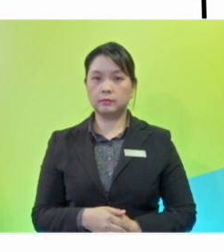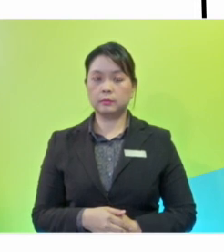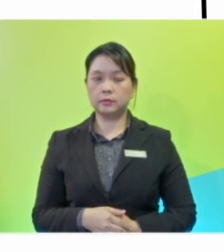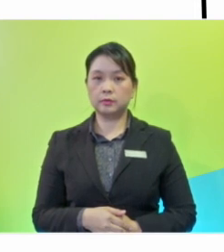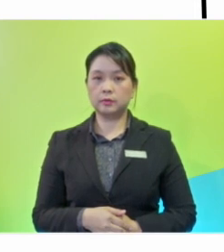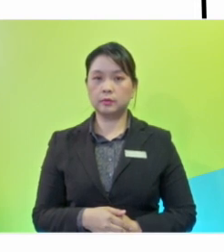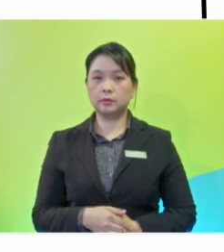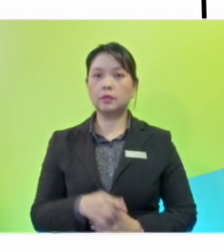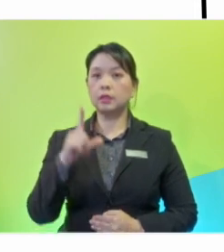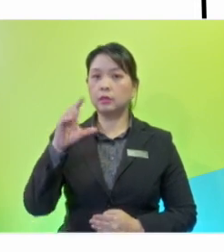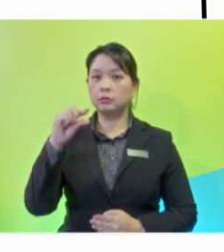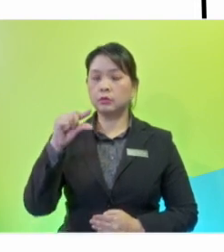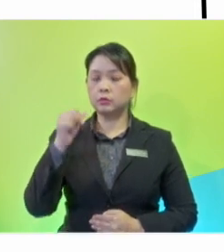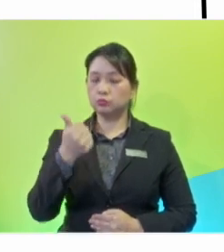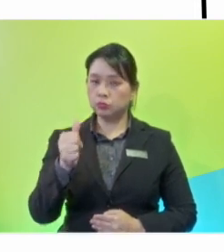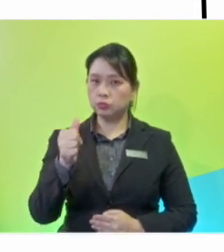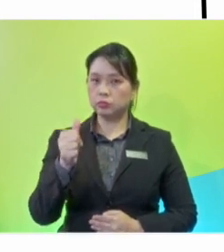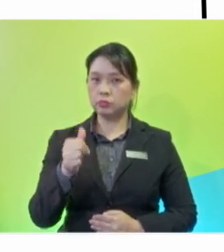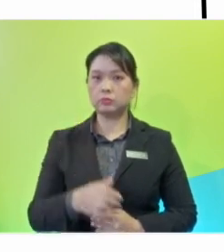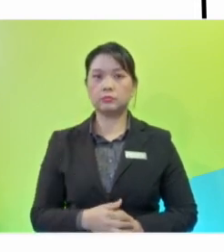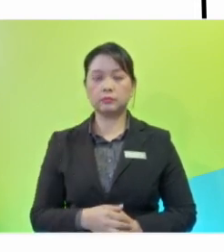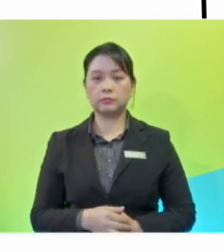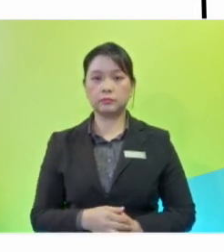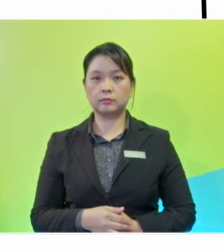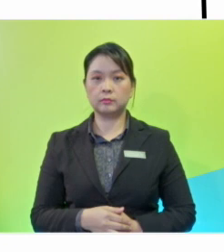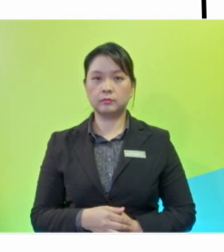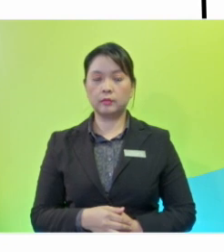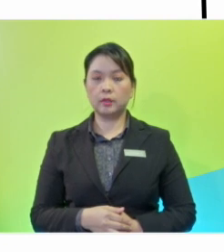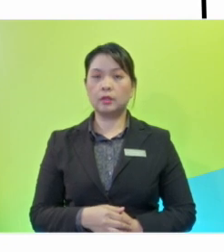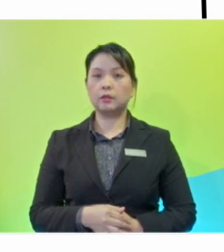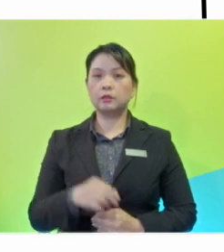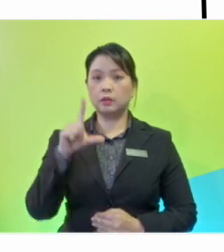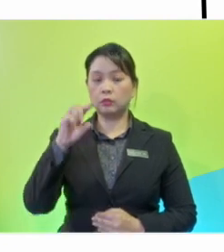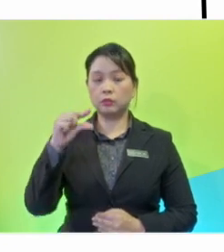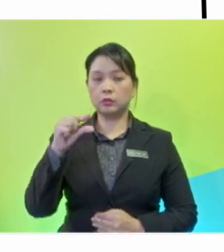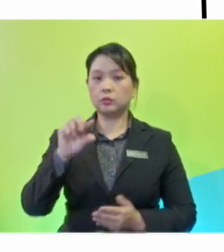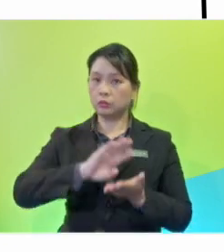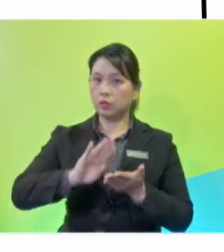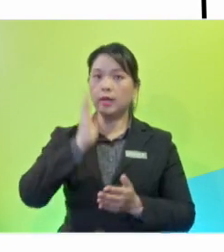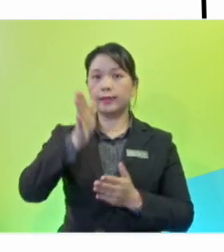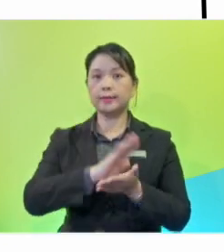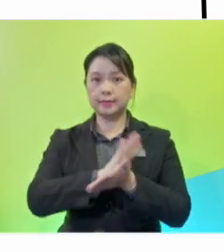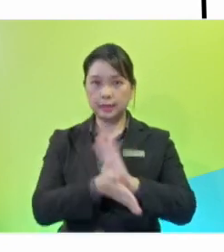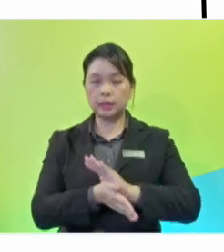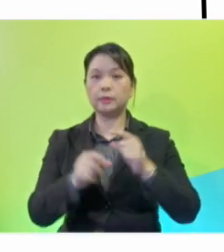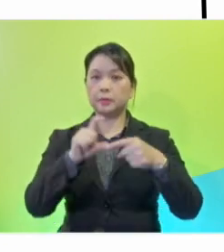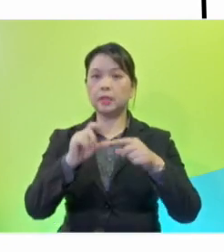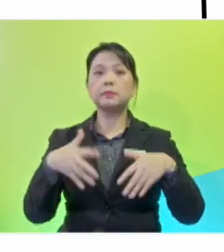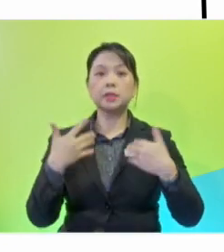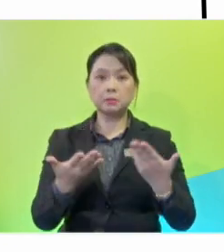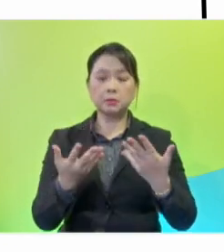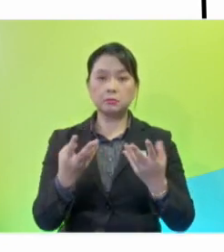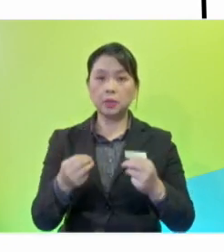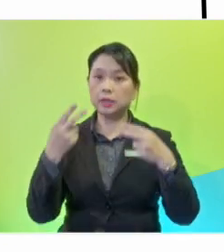murid-murid kami hukum Lo tolak akan jadi bahagia tolak akan jadi bahagia 10 ini